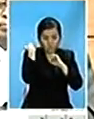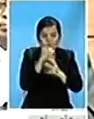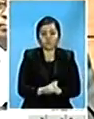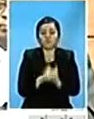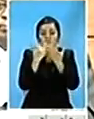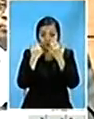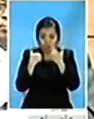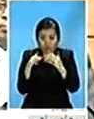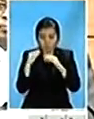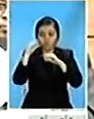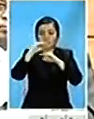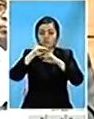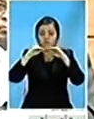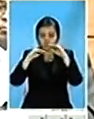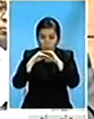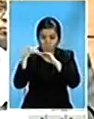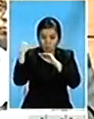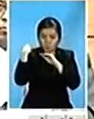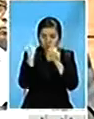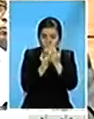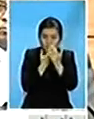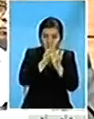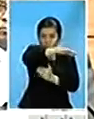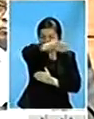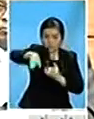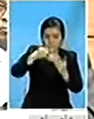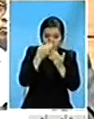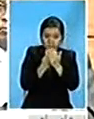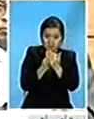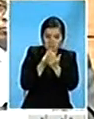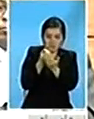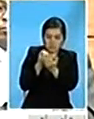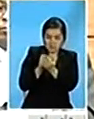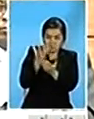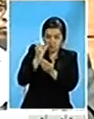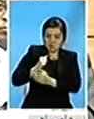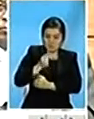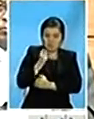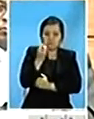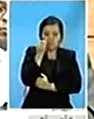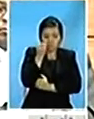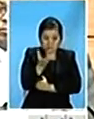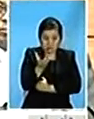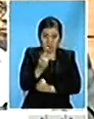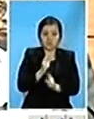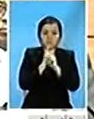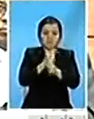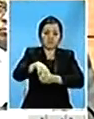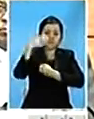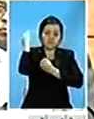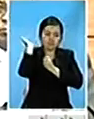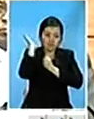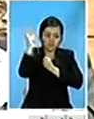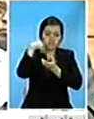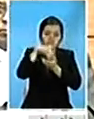ก็เป็นโครงการที่เม็ดเงินทั้งหมดที่ใช้สิ้นเปลืองมากสร้างความเสียหายตามที่ผมได้อภิปรายมาแล้วและเป็นตัวอย่างนะ